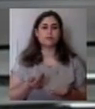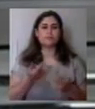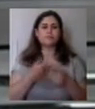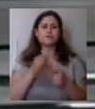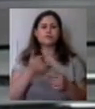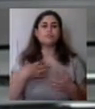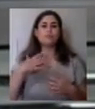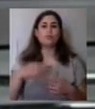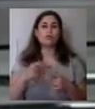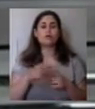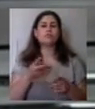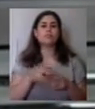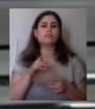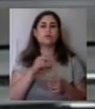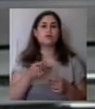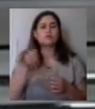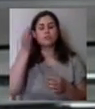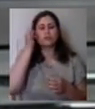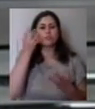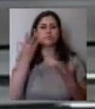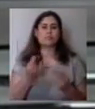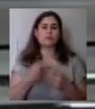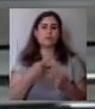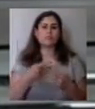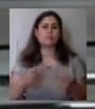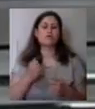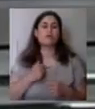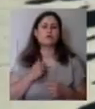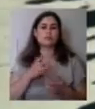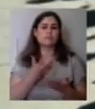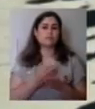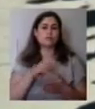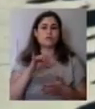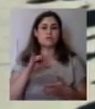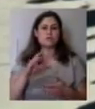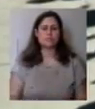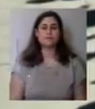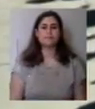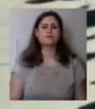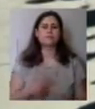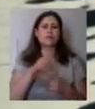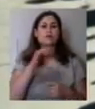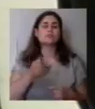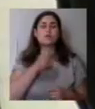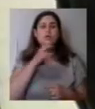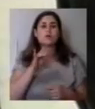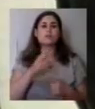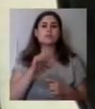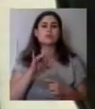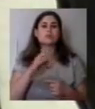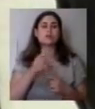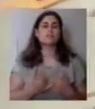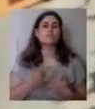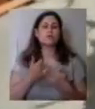загибелі бійця пам'ять про нього вшанували в рідній військовій частині. Старшого прапорщика Сергія Стадника вшановують